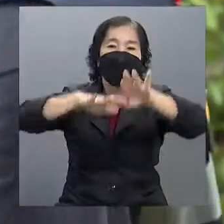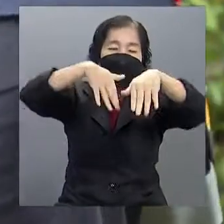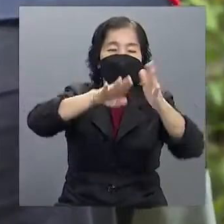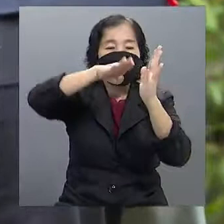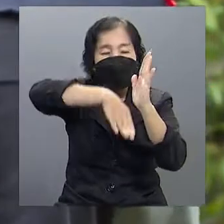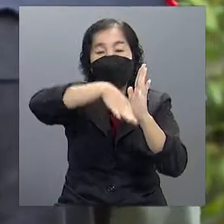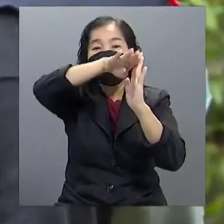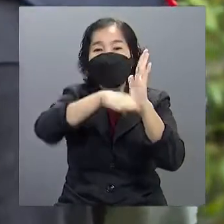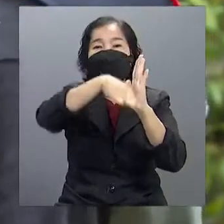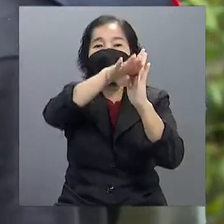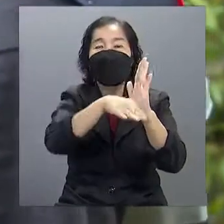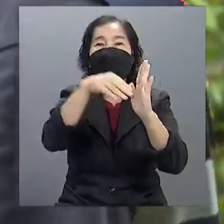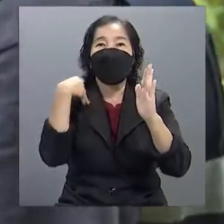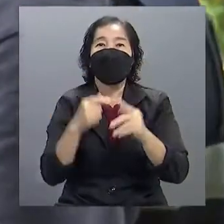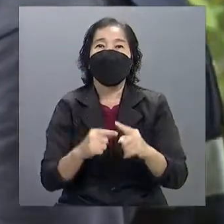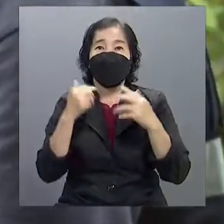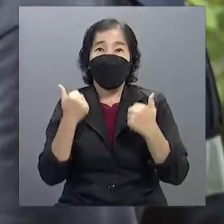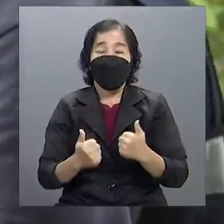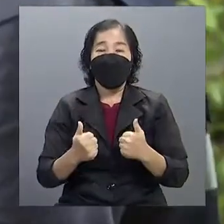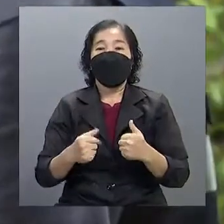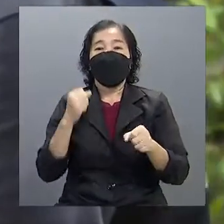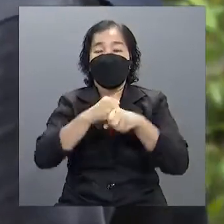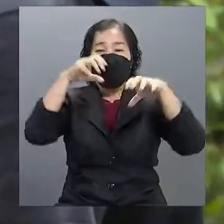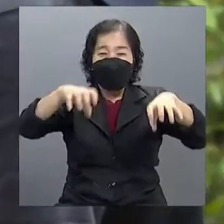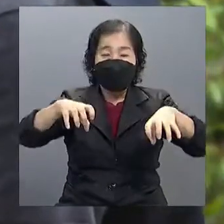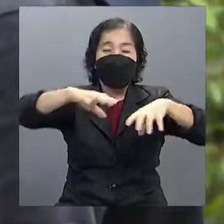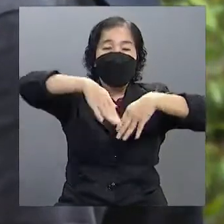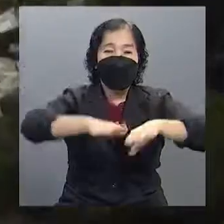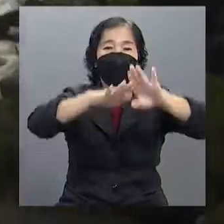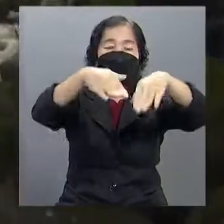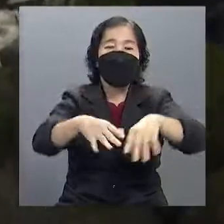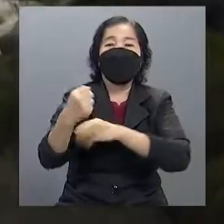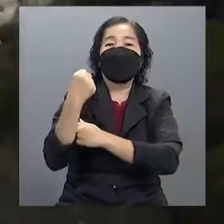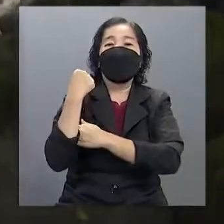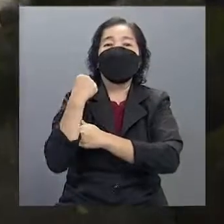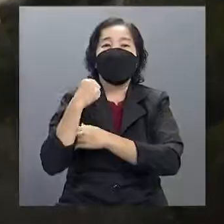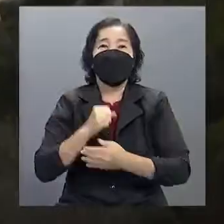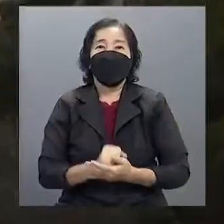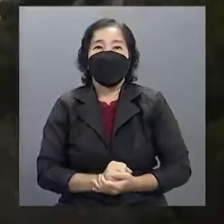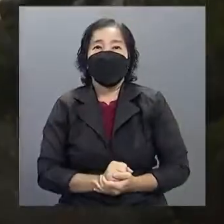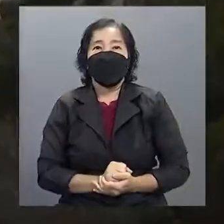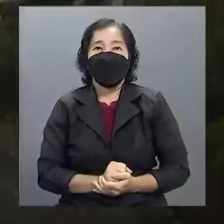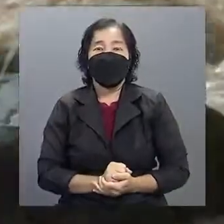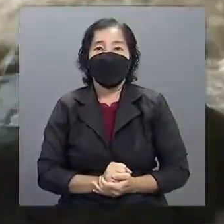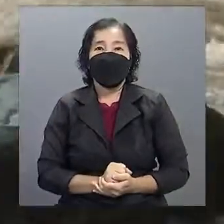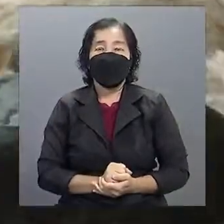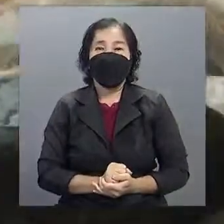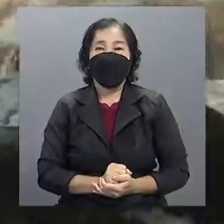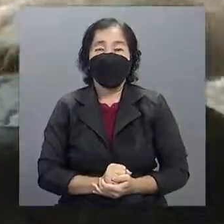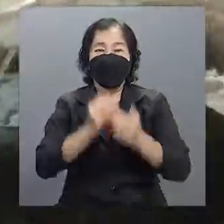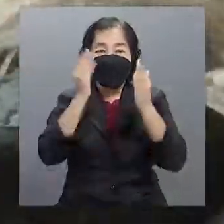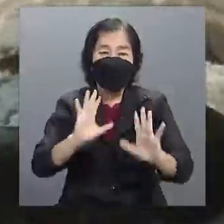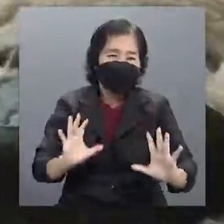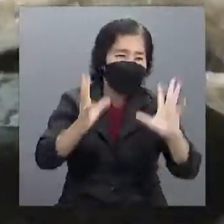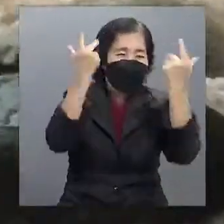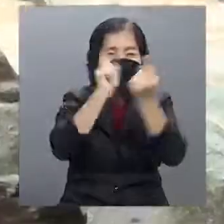งขึ้นเนี่ยทางแก่งทางโขดหินเนี่ยมันก็จะน้ำก็จะแรงอยู่แรง สำหรับผู้สูญหายนั้นเดินทางมากับบริษัทท่องเ